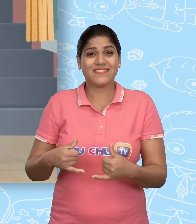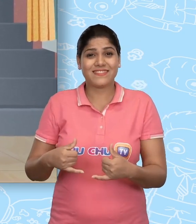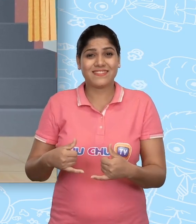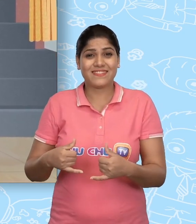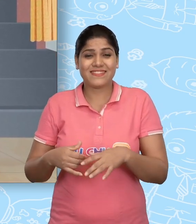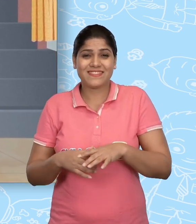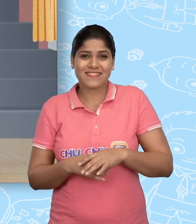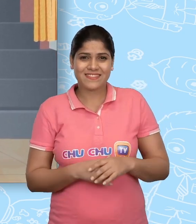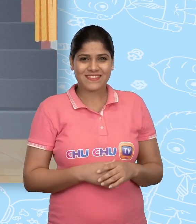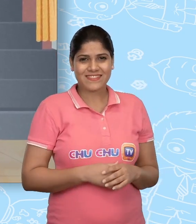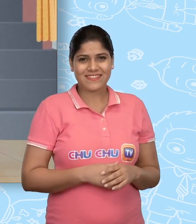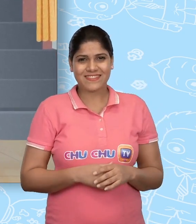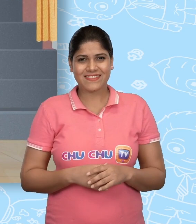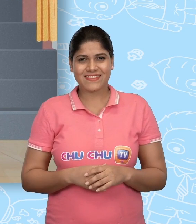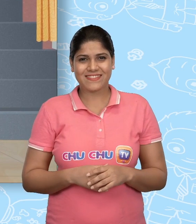हूँ।